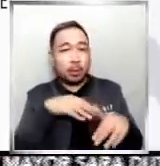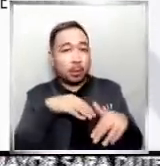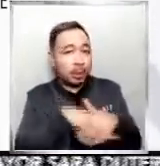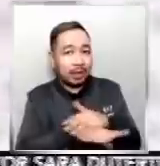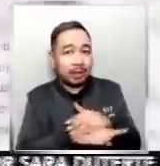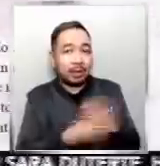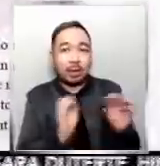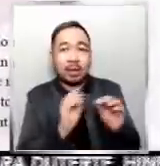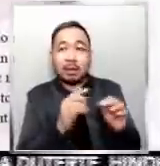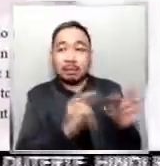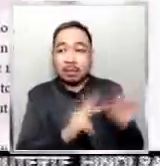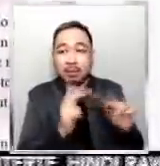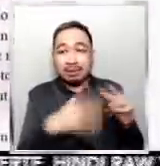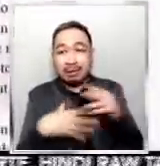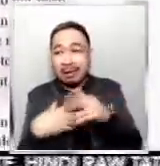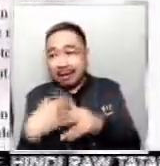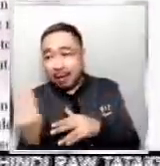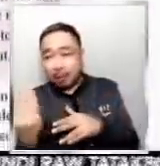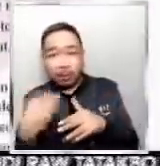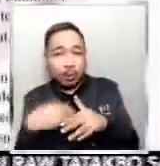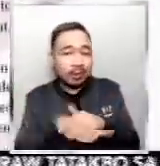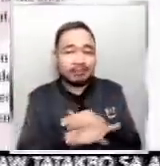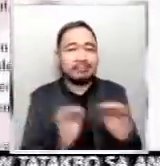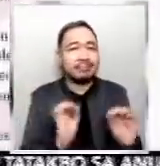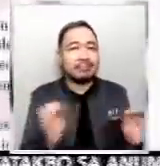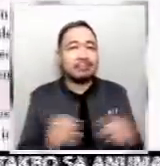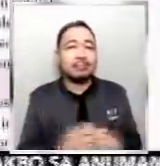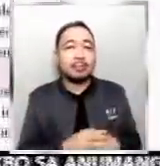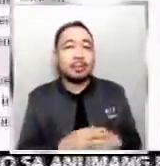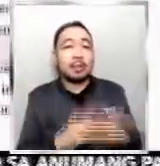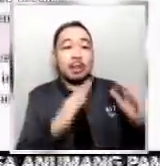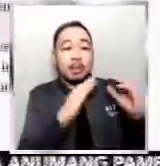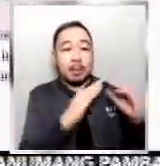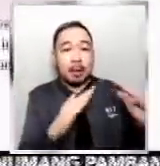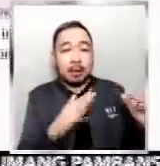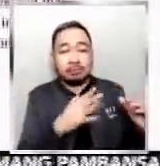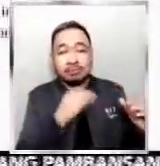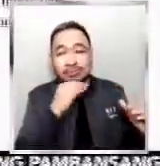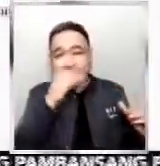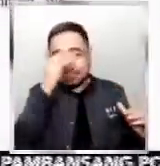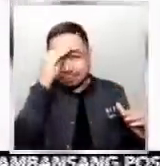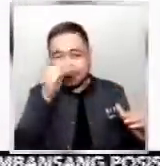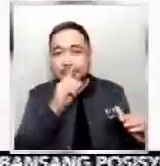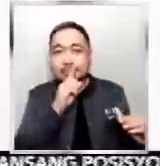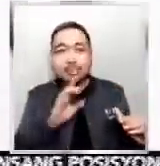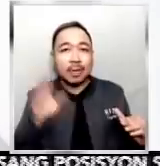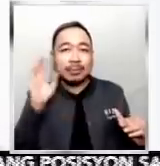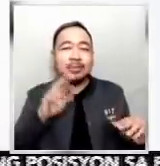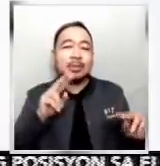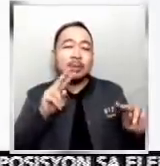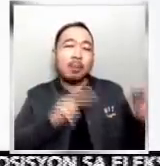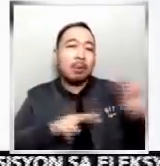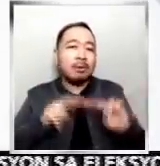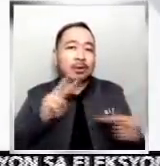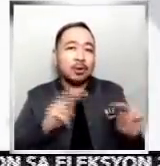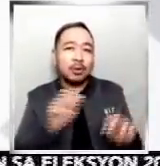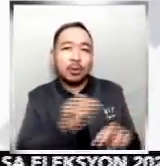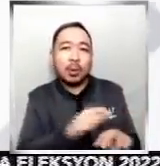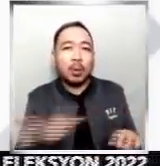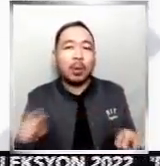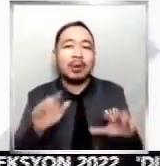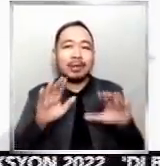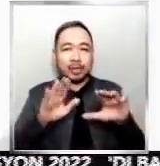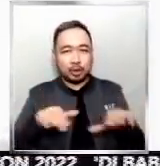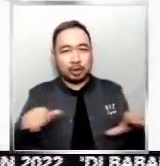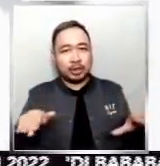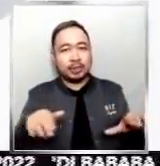out. Tiniyak ng bahay ampunan na minomonitor nilang lahat ang mga nasa ilalim ng kanilang pangangalaga. Gentle Hands is